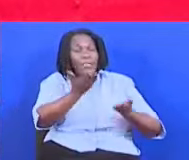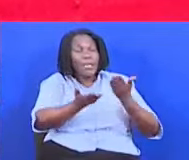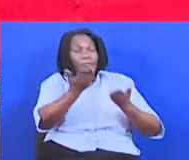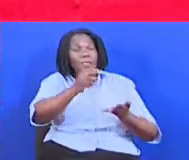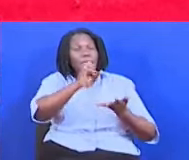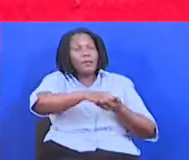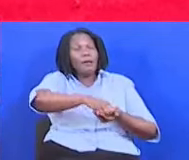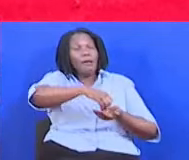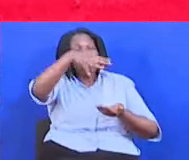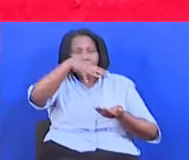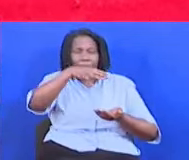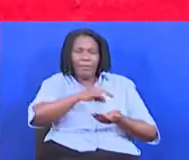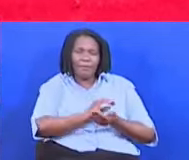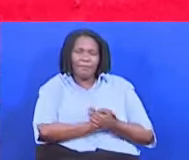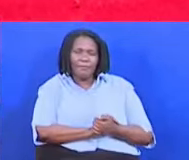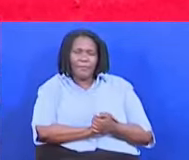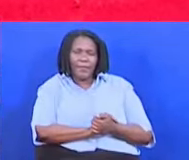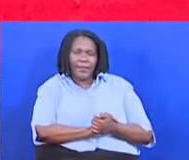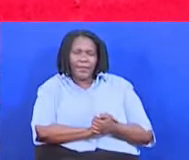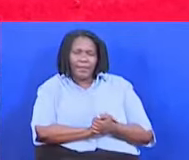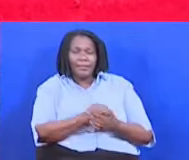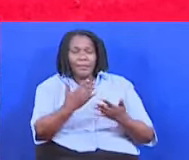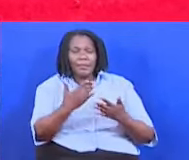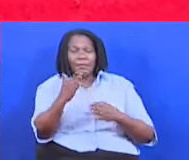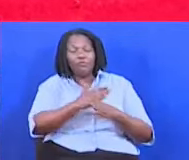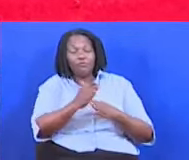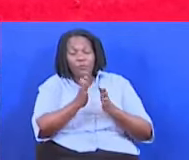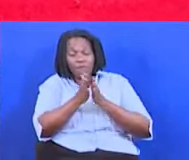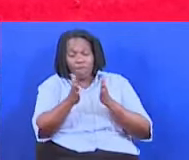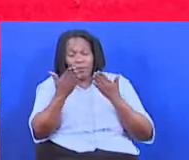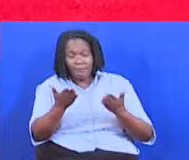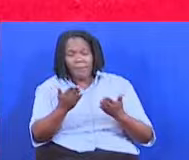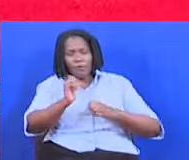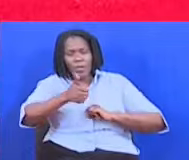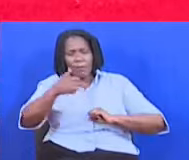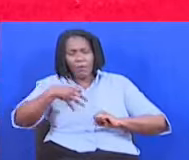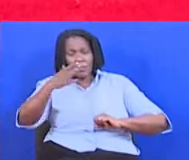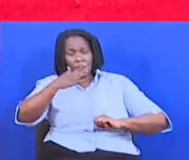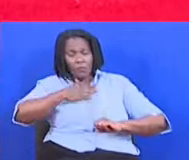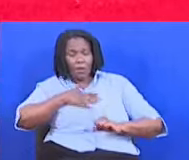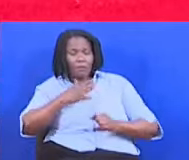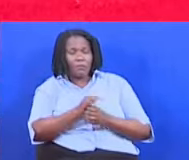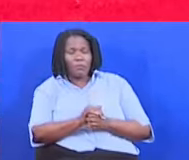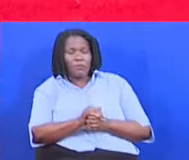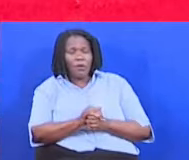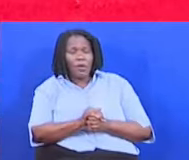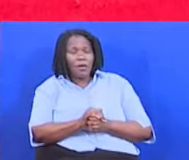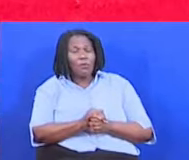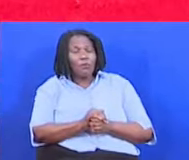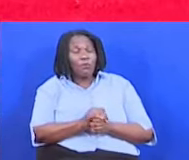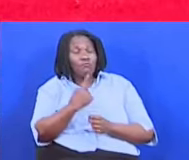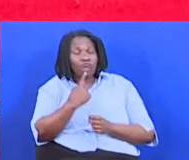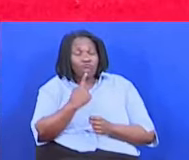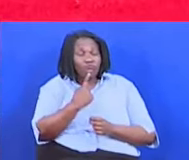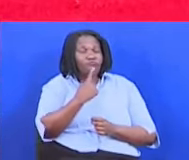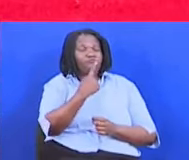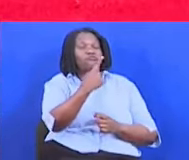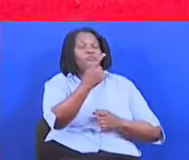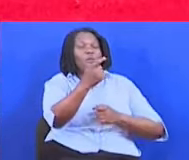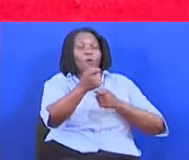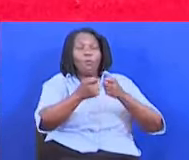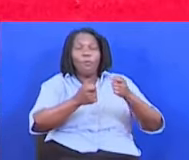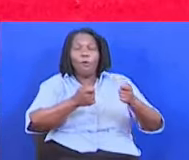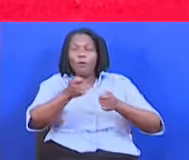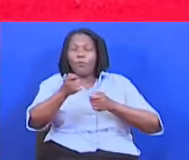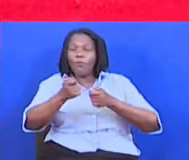ya masoko yenyewe. Kwa hiyo nitumie nafasi hii kwa niaba ya Waziri wa Nchi Ofisi ya Rais TAMISEMI kuwaelekeza wakurugenzi wote